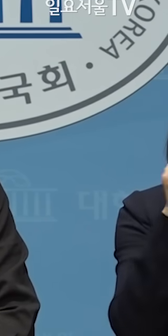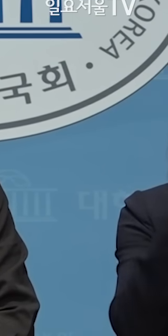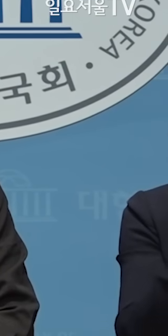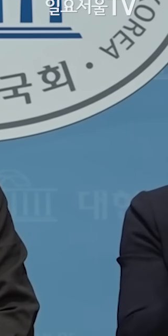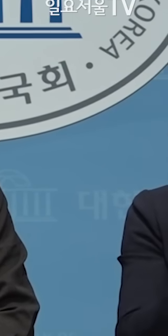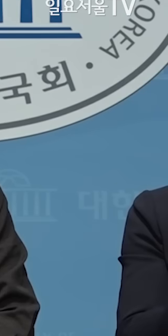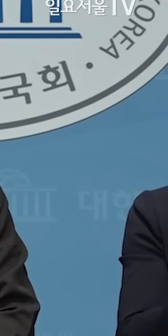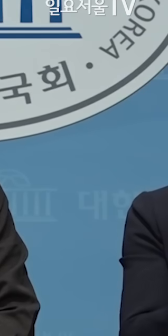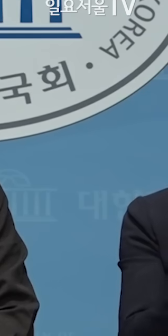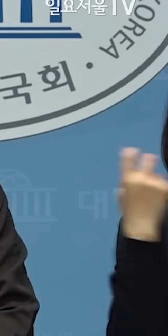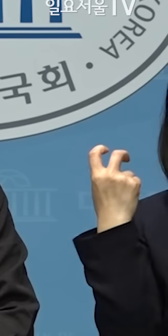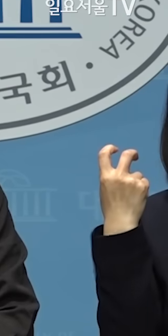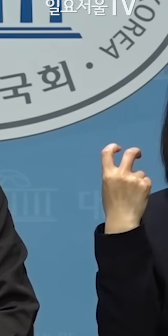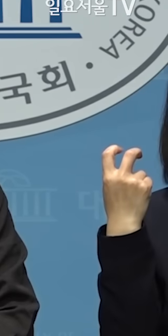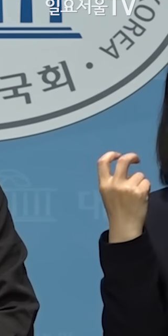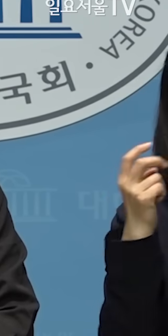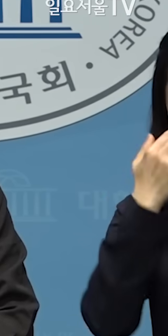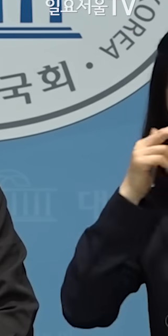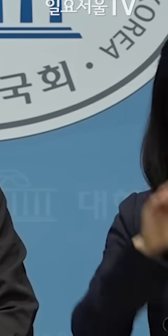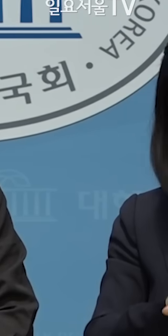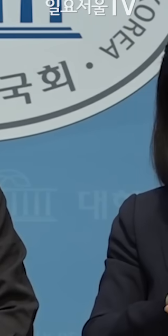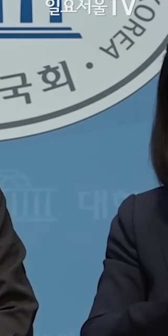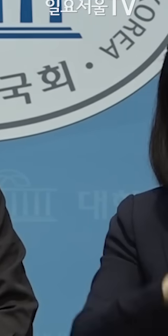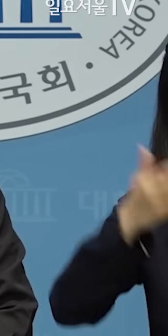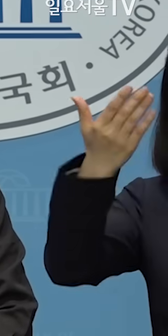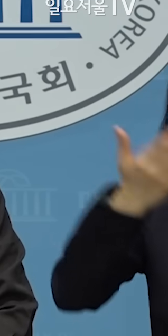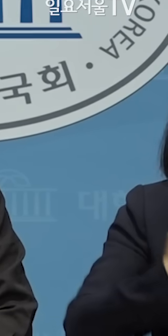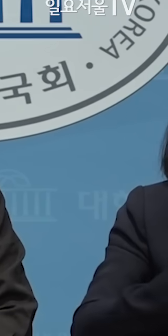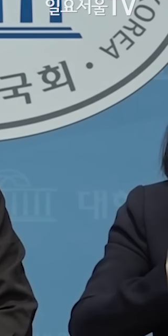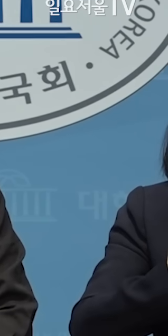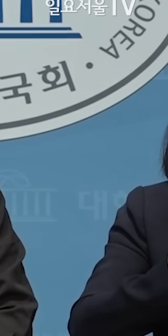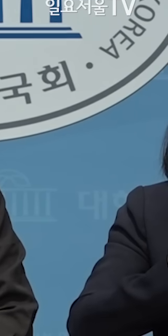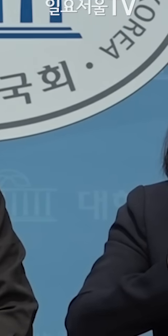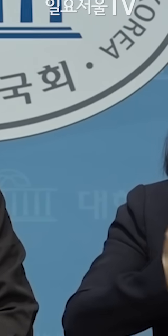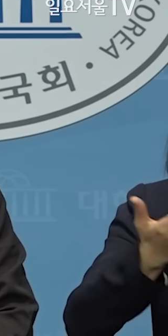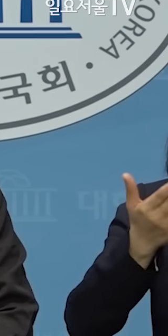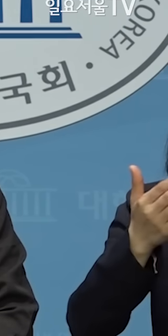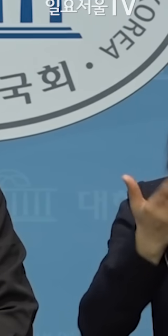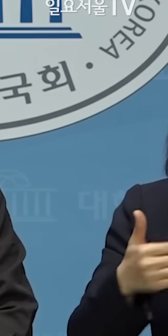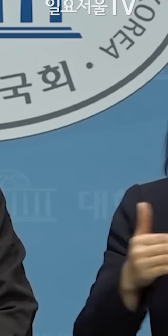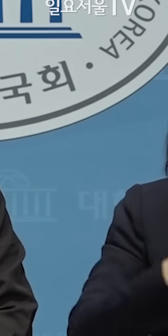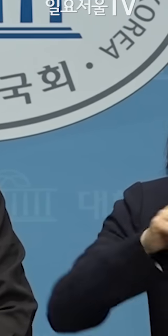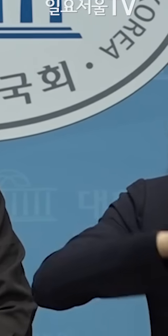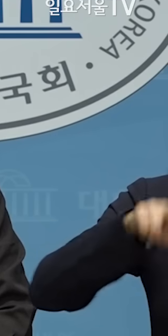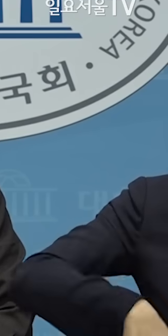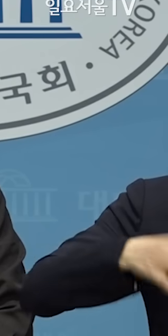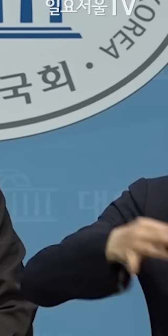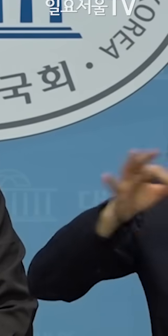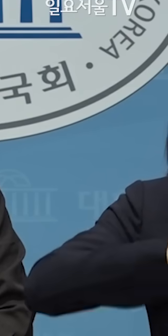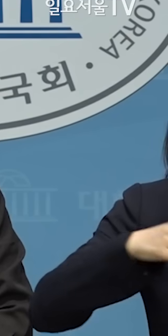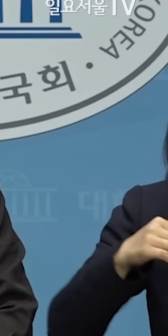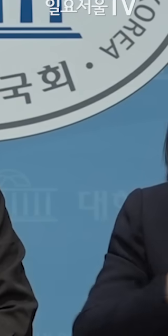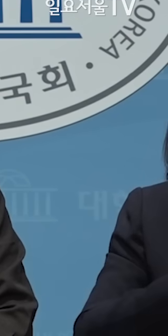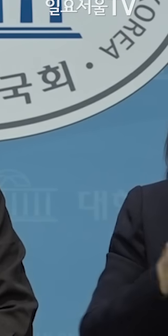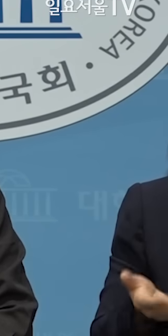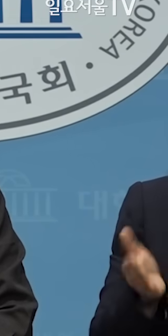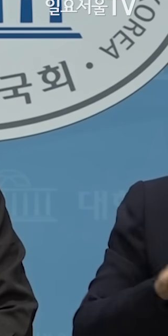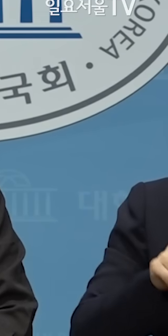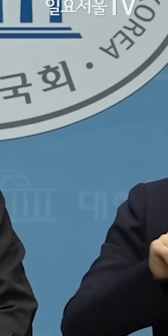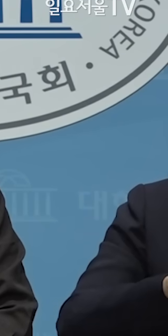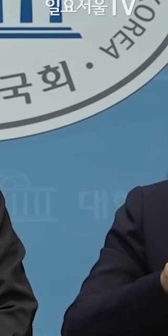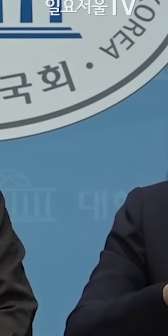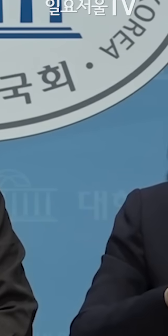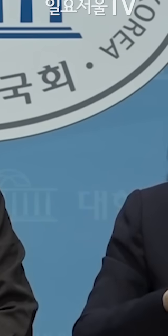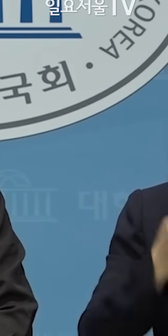교수직 파면 결정에 불복해 해임 처분을 받아 퇴직금을 전액 수령 받을 수 있게 되었지만 이마저도 과하다고